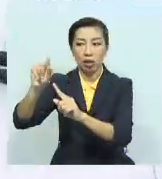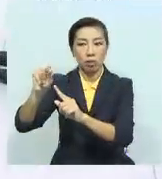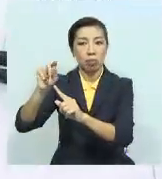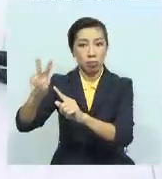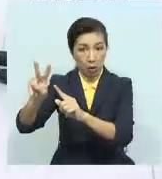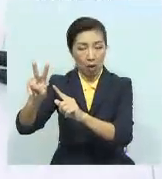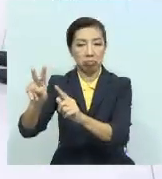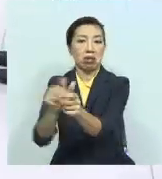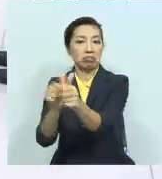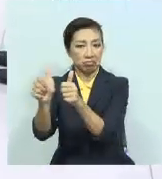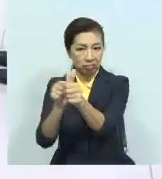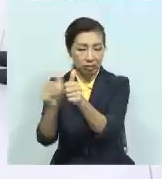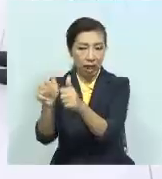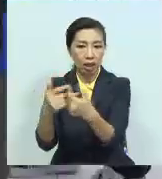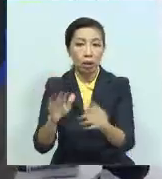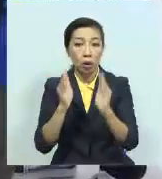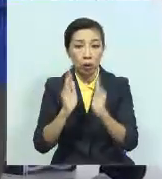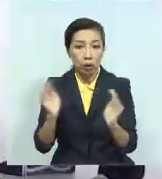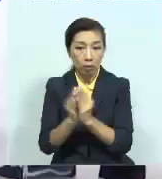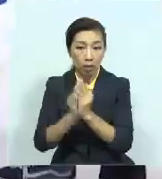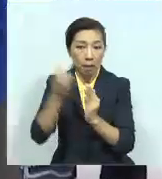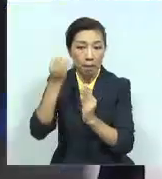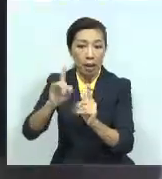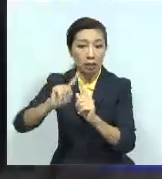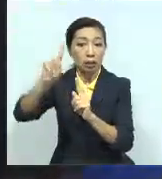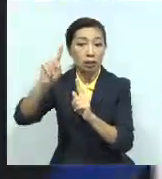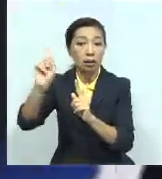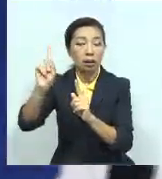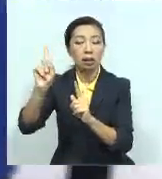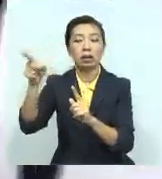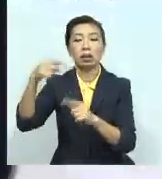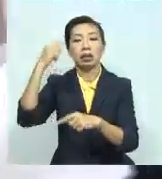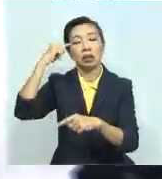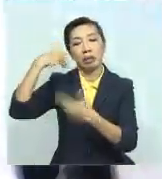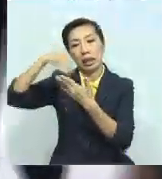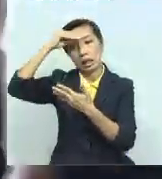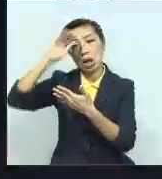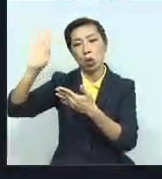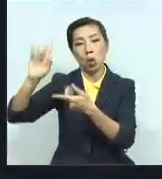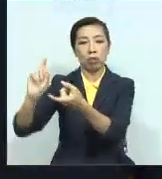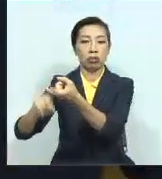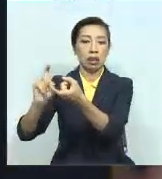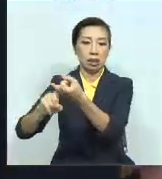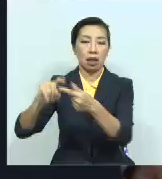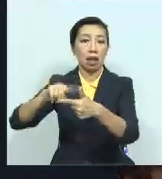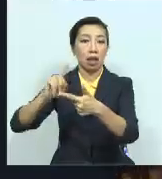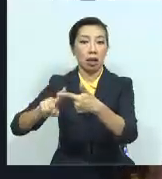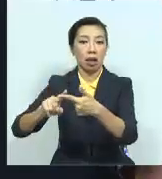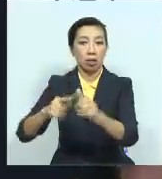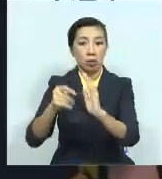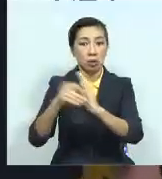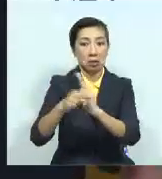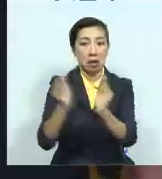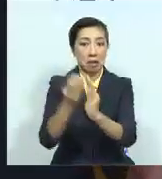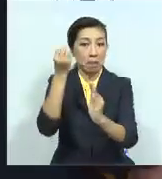และเขตการปกครองนะครับโดยผู้ที่ทำคะแนนรวมสูงสุดคือนักเรียนจากสหพันธรัฐรัสเซียและผู้ที่ทำคะแนนภาคทฤษฎี